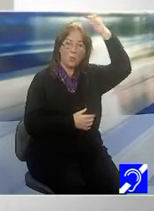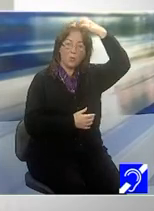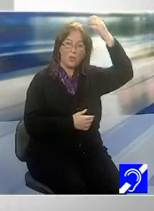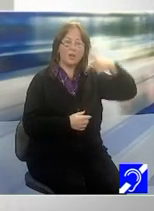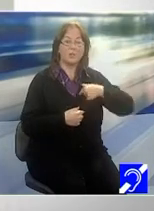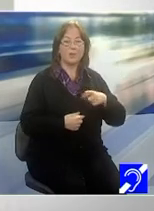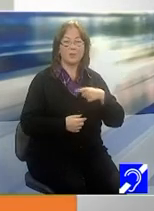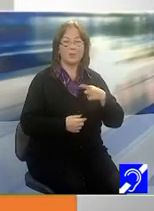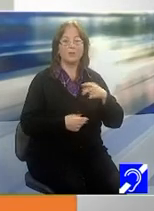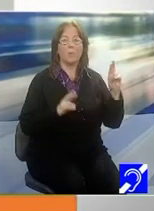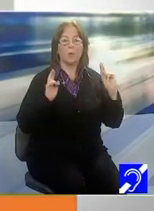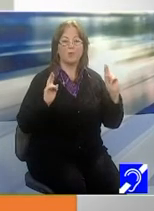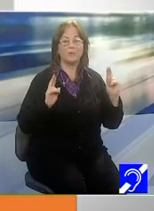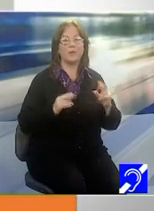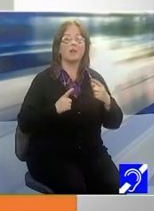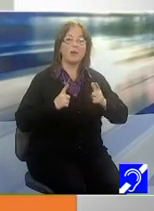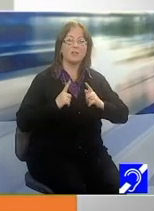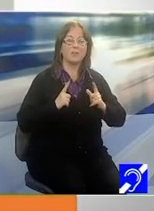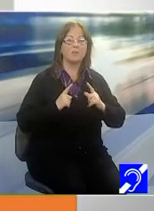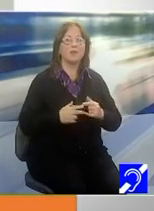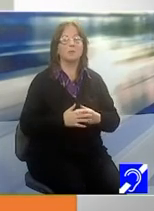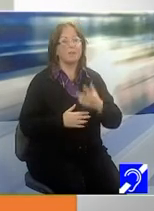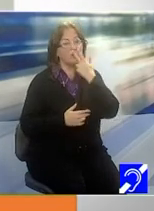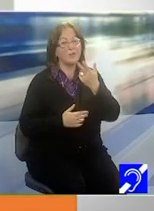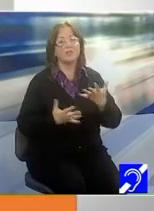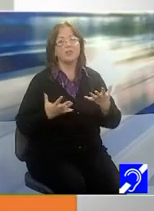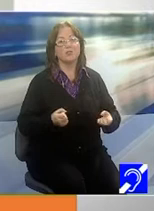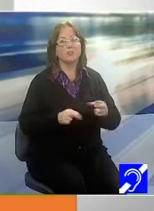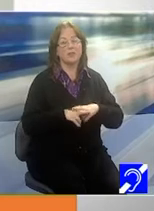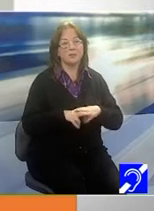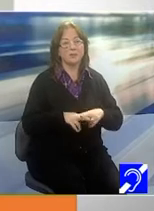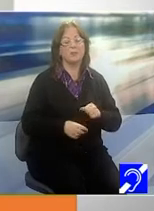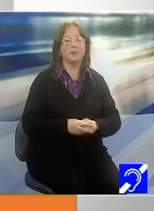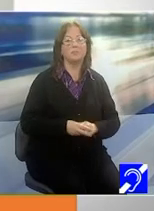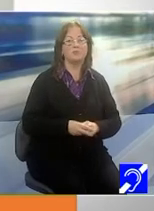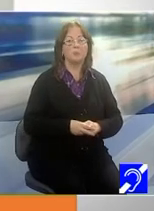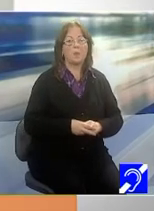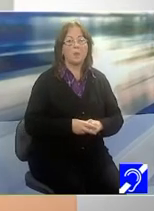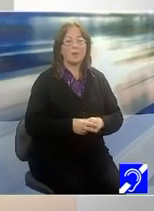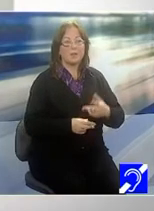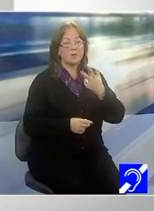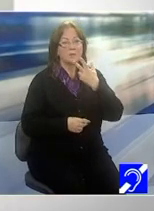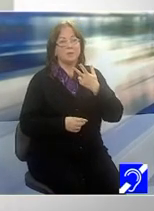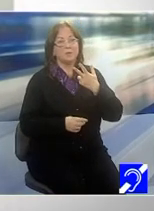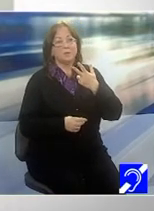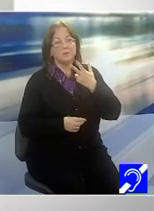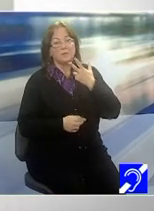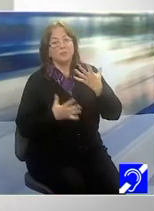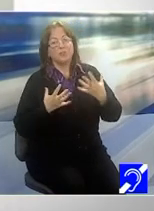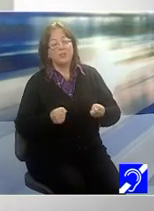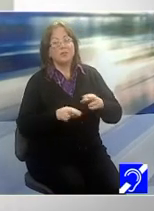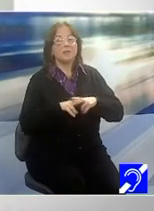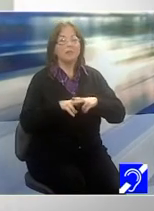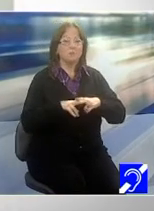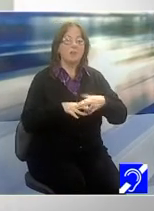și cred că asta ne rămâne de făcut acum. Să așteptăm cu optimism să vedem ce se întâmplă. Mie mi se pare că ce s-a întâmplat în aceste zile, per total, este